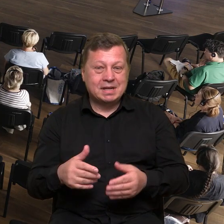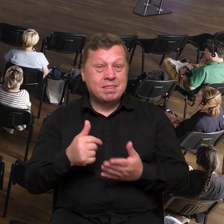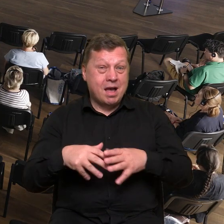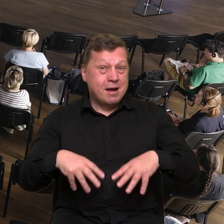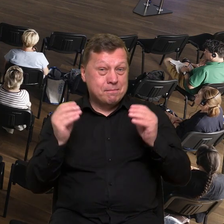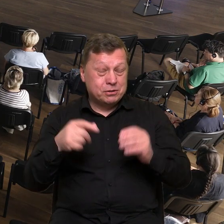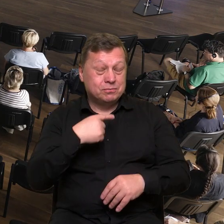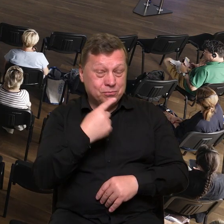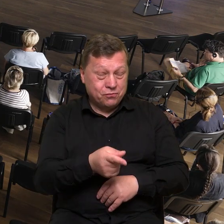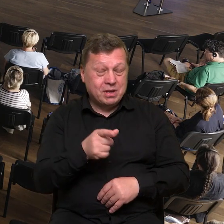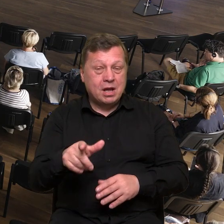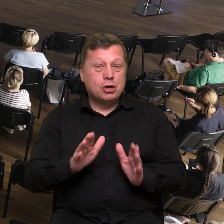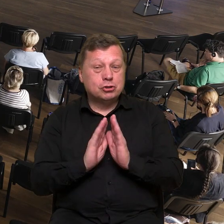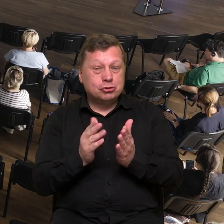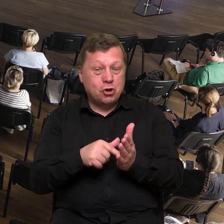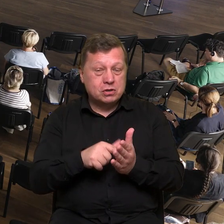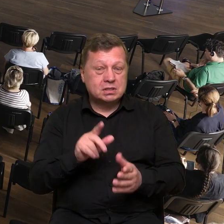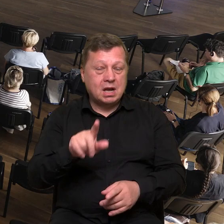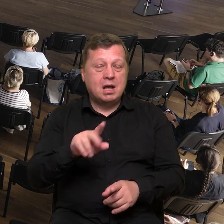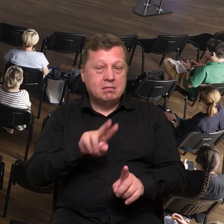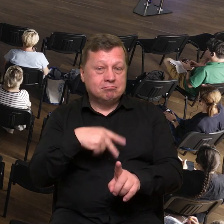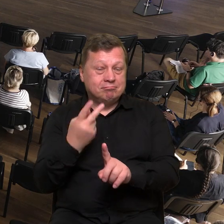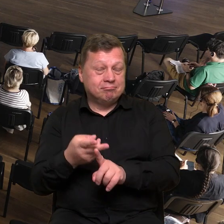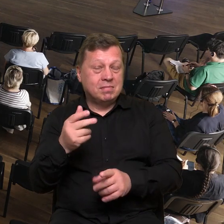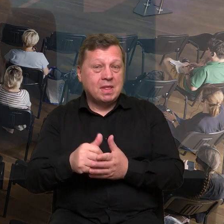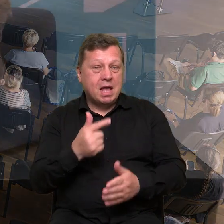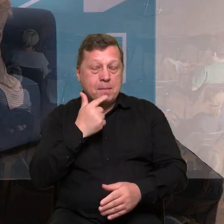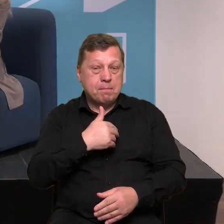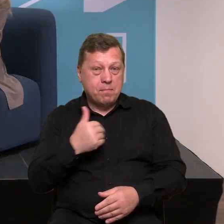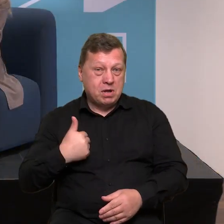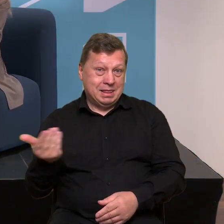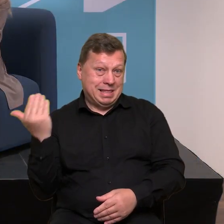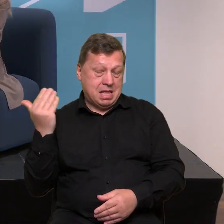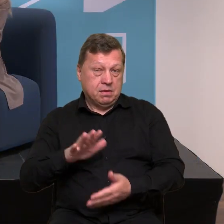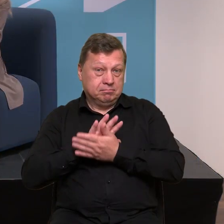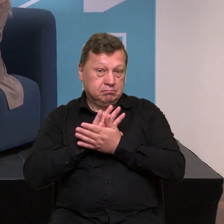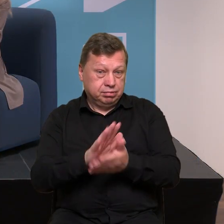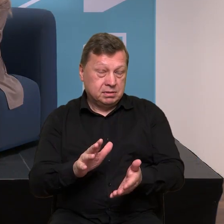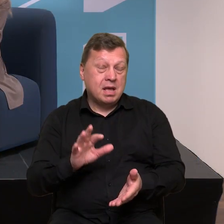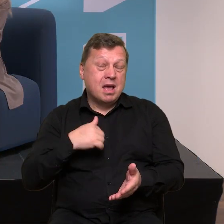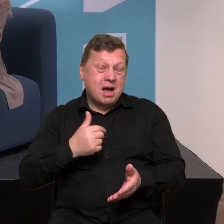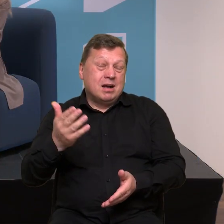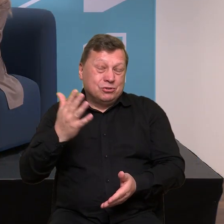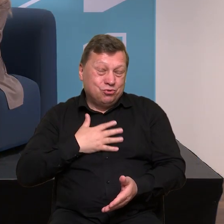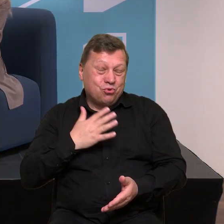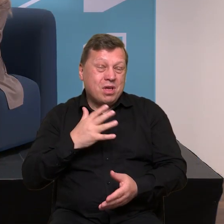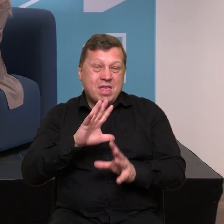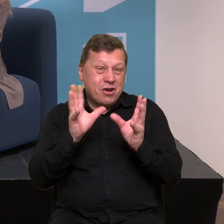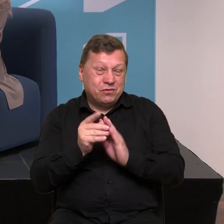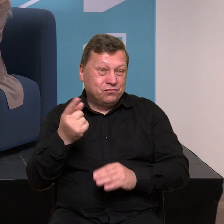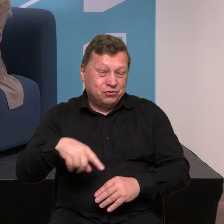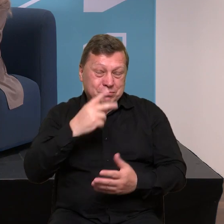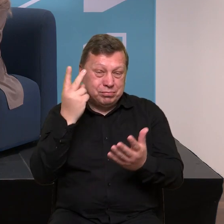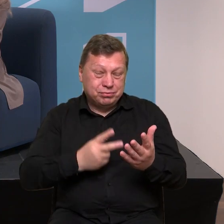na początku, książka została w języku polskim wydana niedawno, więc się też nie spodziewamy, że wszyscy Państwo ją przeczytali i znają